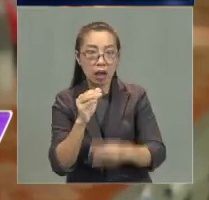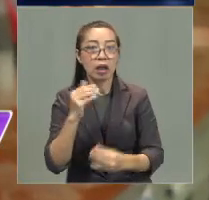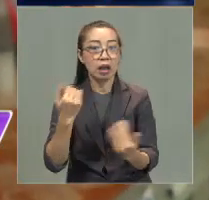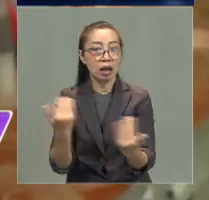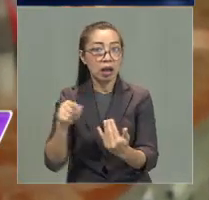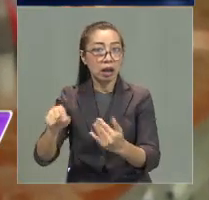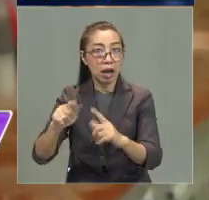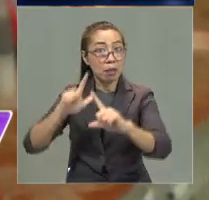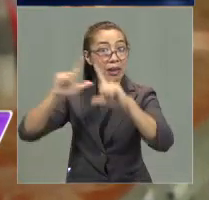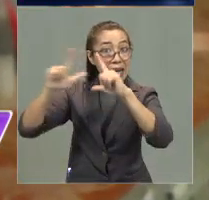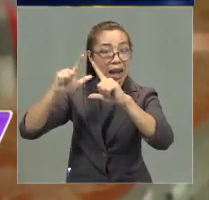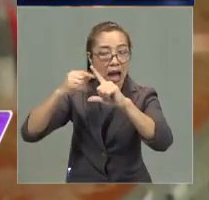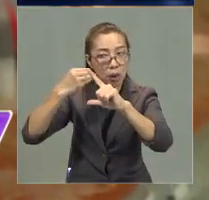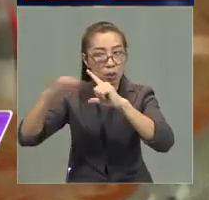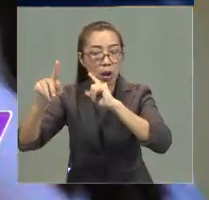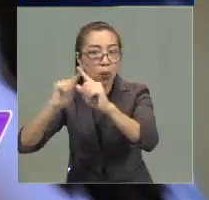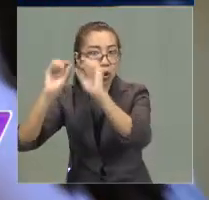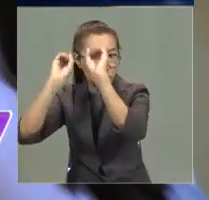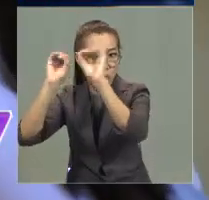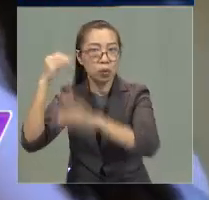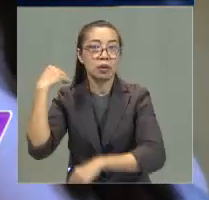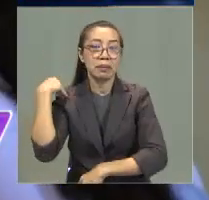ค่ะโรงเรียนศานติธรรมจังหวัดยะลานะคะบ้านนี้ก็เลือกเรียนทางไกลทางฟรีทีวีโดยมีคุณแม่ก็คือนางสาวลาบราเฮงเข้ามาช่วยจัดตารางเรียนให้กับลูกสาวตามตารางสอนที่ครูให้มาโดยวันนี้ได้ทดลองเรียนเป็นวันแรกในวิชาภาษาไทยค่ะนางสาวไลลาได้มาร่วมเรียนไปพร้อมกับลูกสาวด้วยนะคะและระหว่างที่เรียนก็จะมีการสื่อสารผ่านทางLINEกับครูผู้สอนและครอบครัวของนักเรียนอื่นๆด้วยได้ยินฟ้าเดียวบอกว่าตื่นเต้นค่ะเพราะไม่เคยเรียนแบบนี้มาเกาะนก็เตรียมสมุดมาจดเนื้อหาสาระเต็มที่ที่ส่วนคุณแม่ก็บอกว่าการเรียนทางไกลแบบนี้